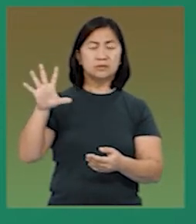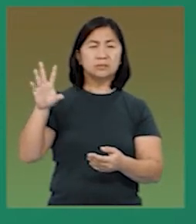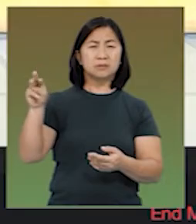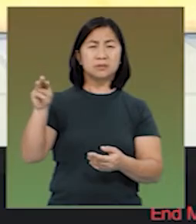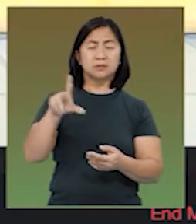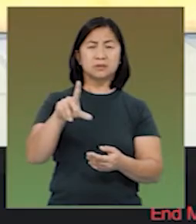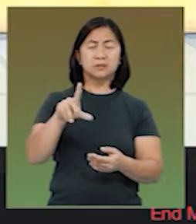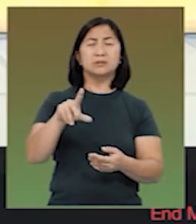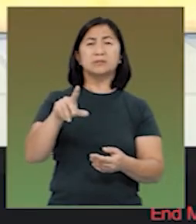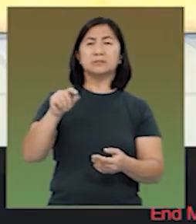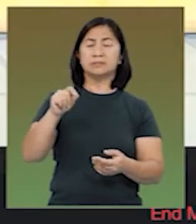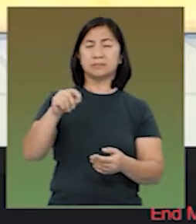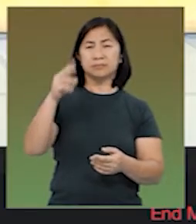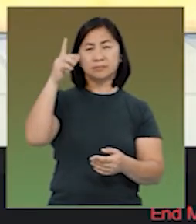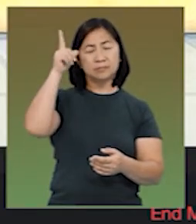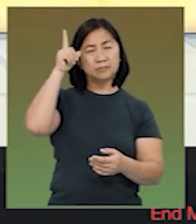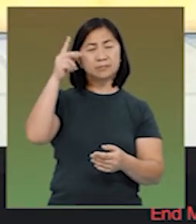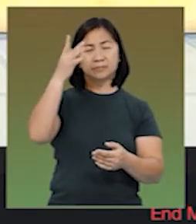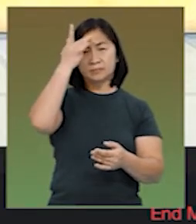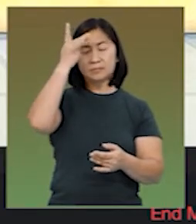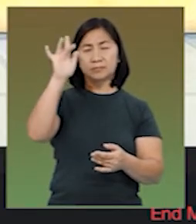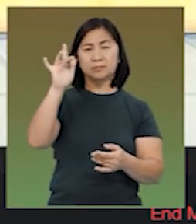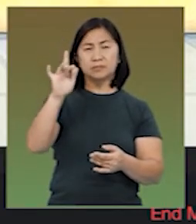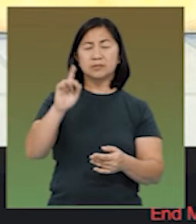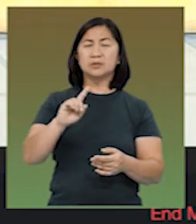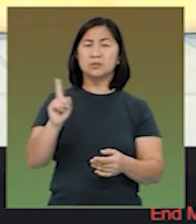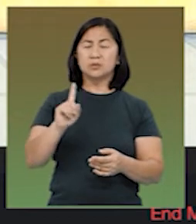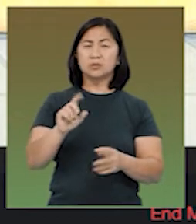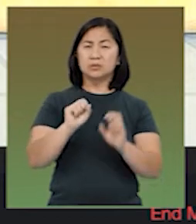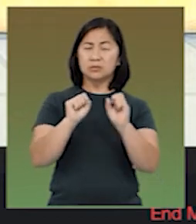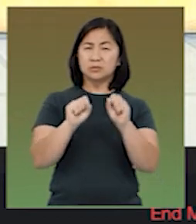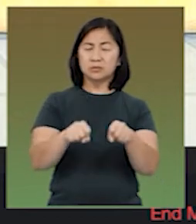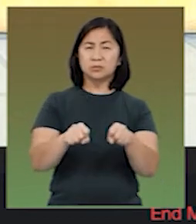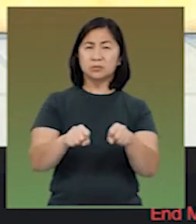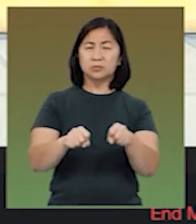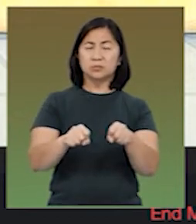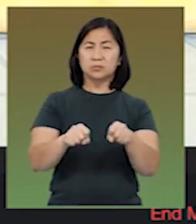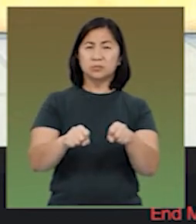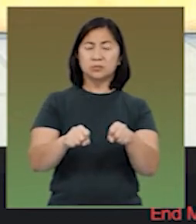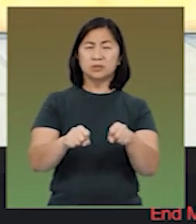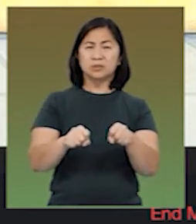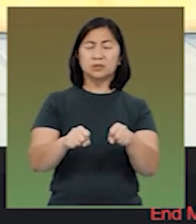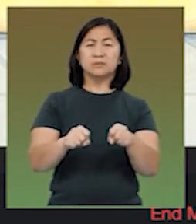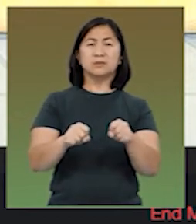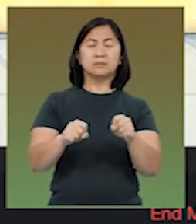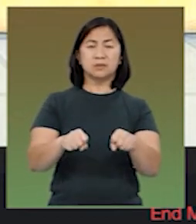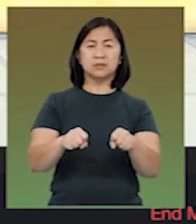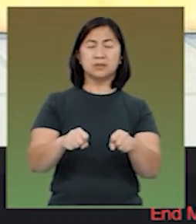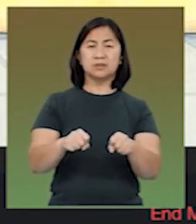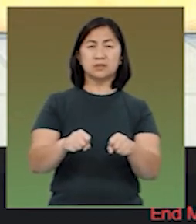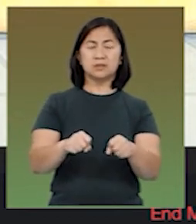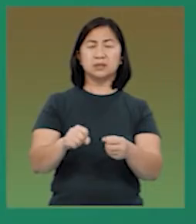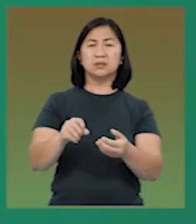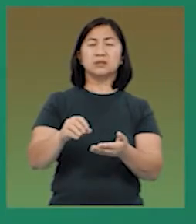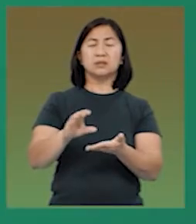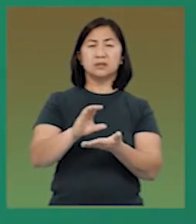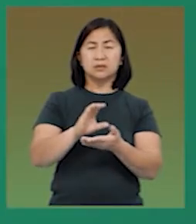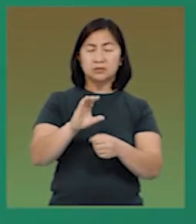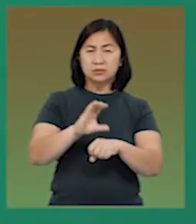milliliters. Ang galing, Lino! Ano naman ang capacity ng Tetra Pak na chocolate drink na ito?